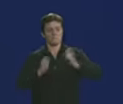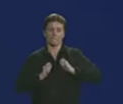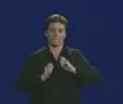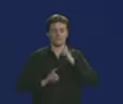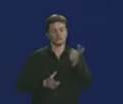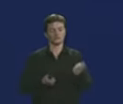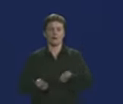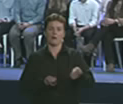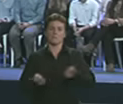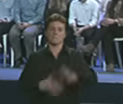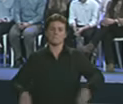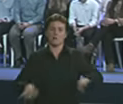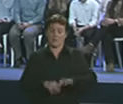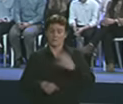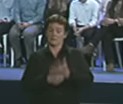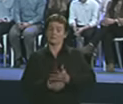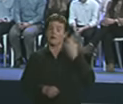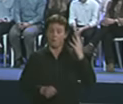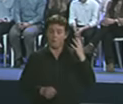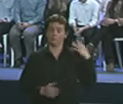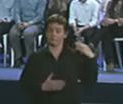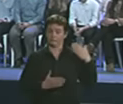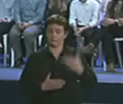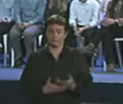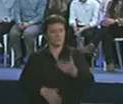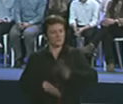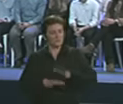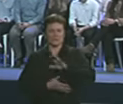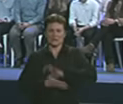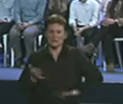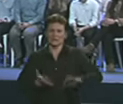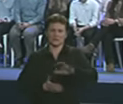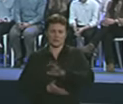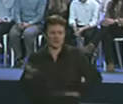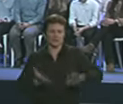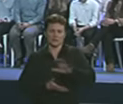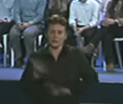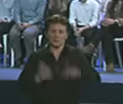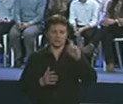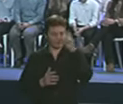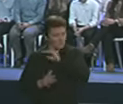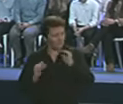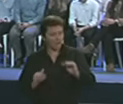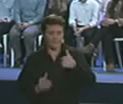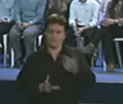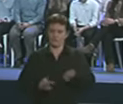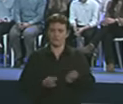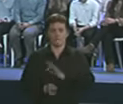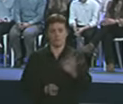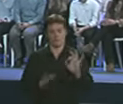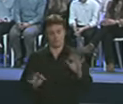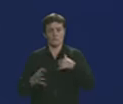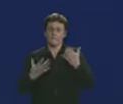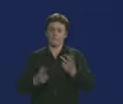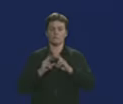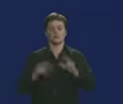notre pays depuis 5 années, dans les crises, les difficultés, les épreuves. Je viens vous parler de notre